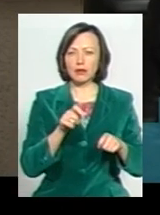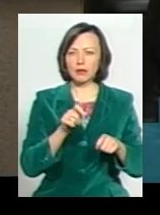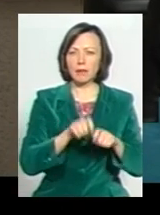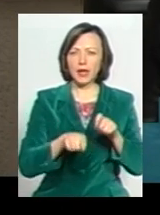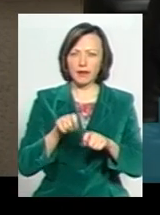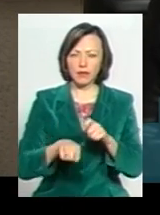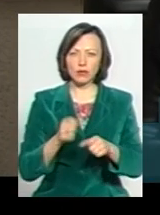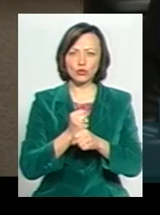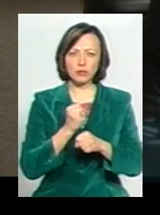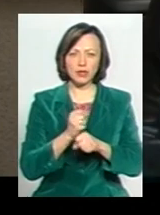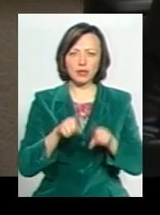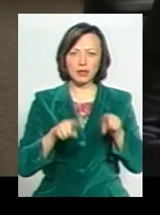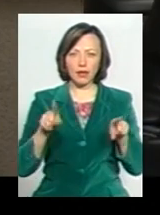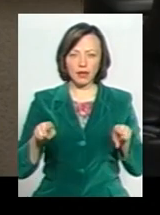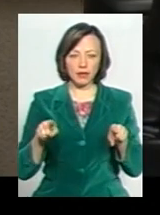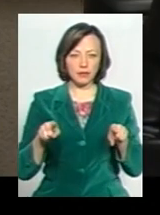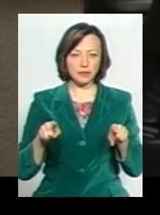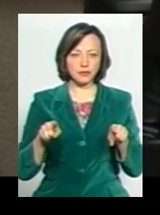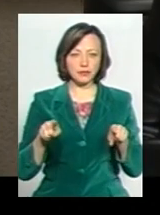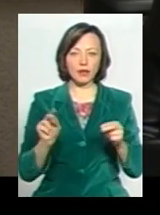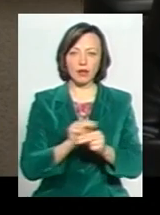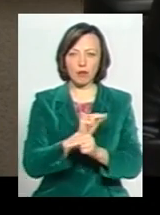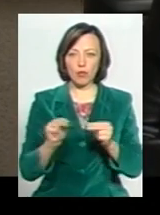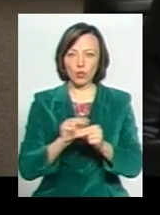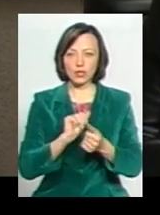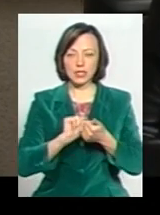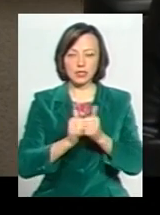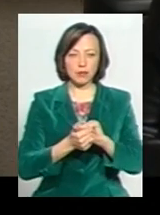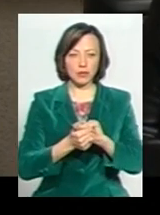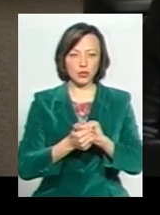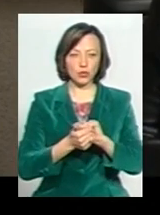там відповідні деякі ремонти заміною